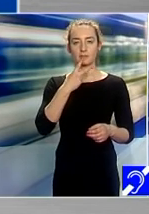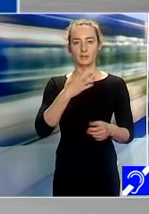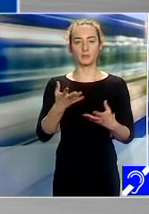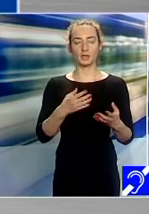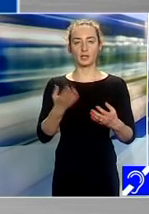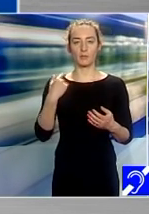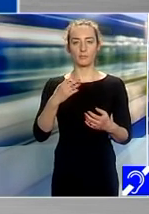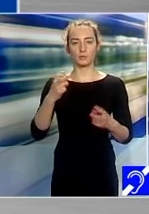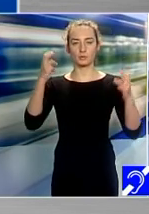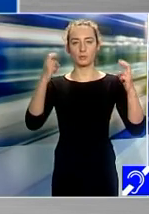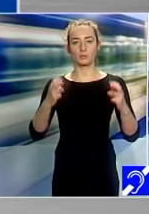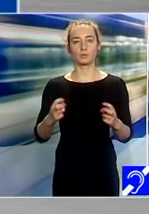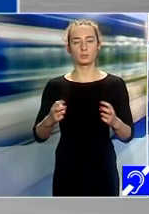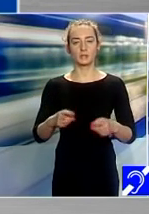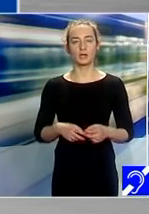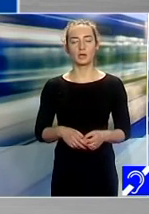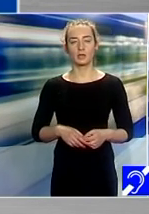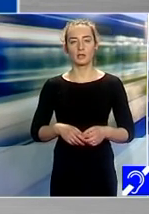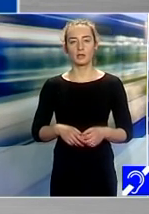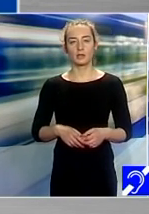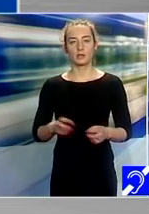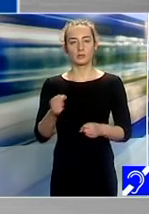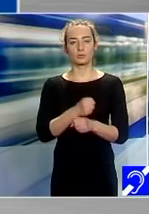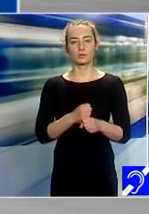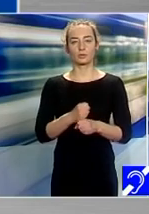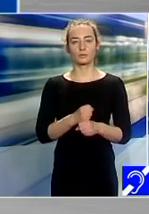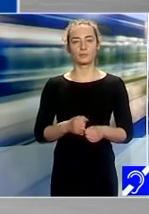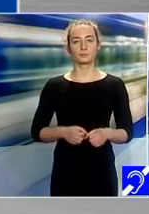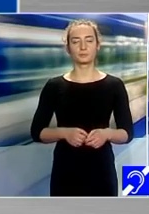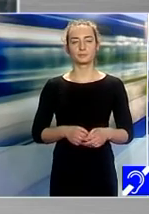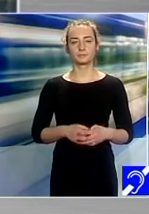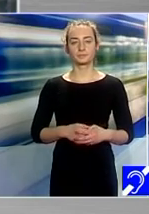care au fost concluziile acestui studiu. Știrea, vă rog.